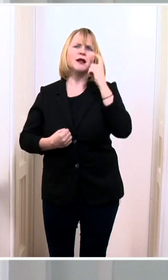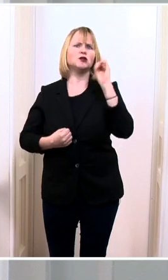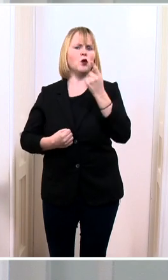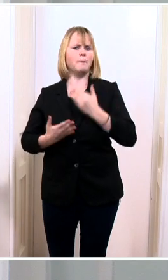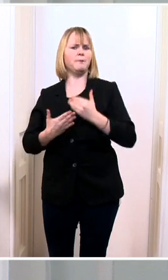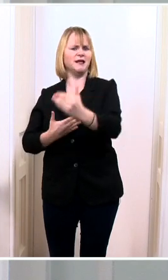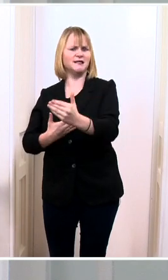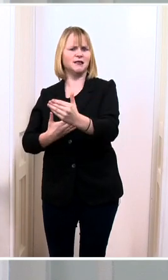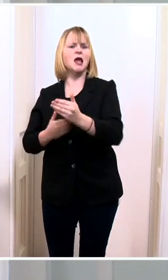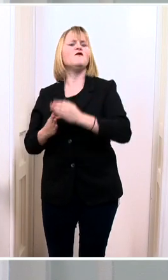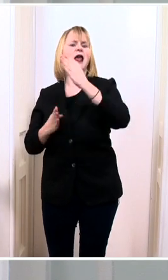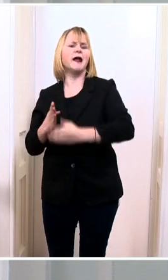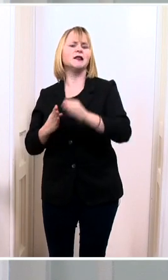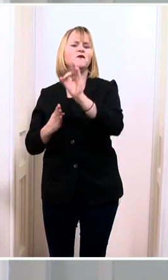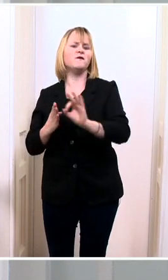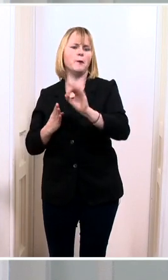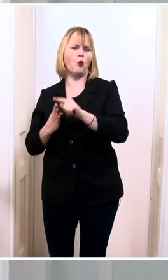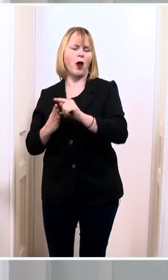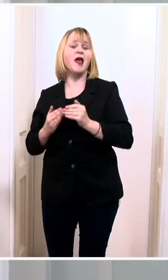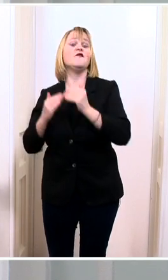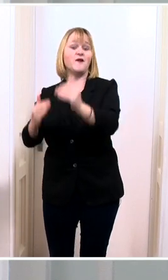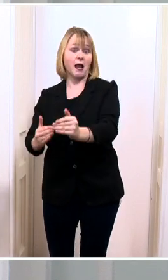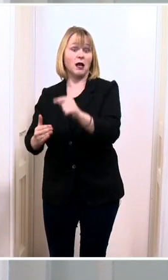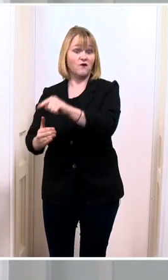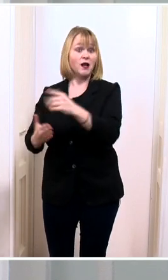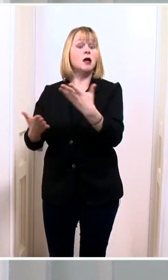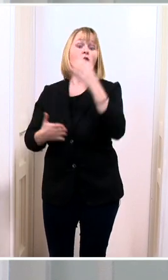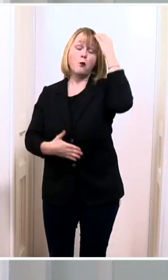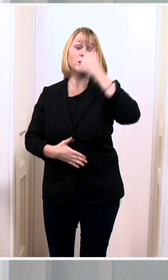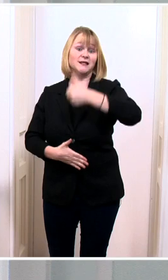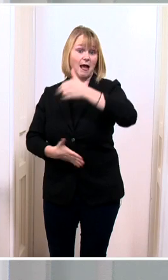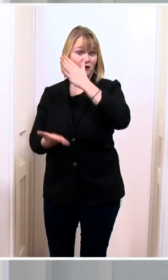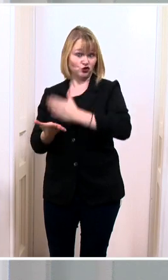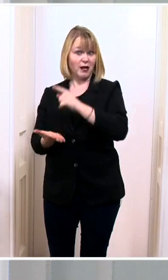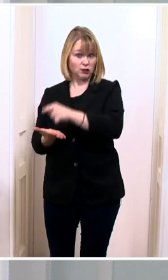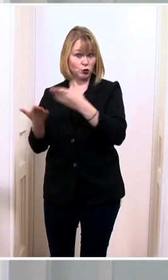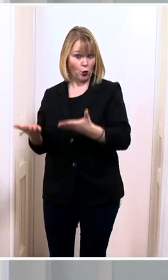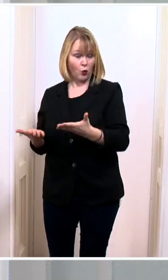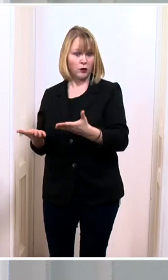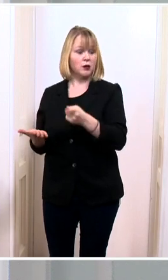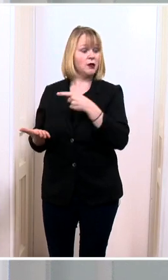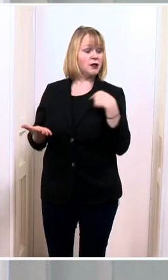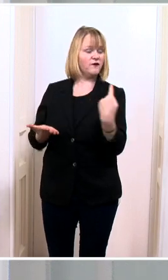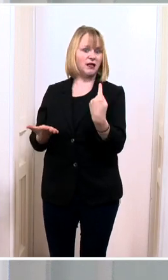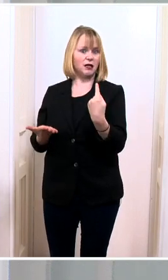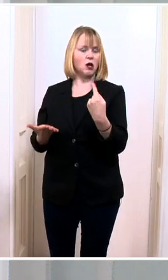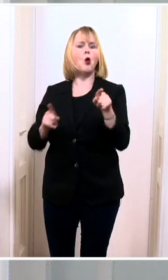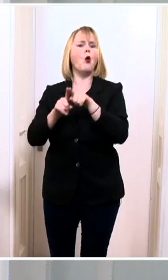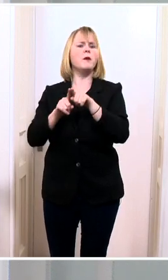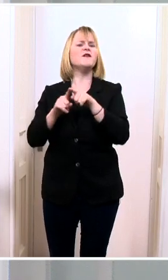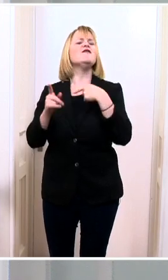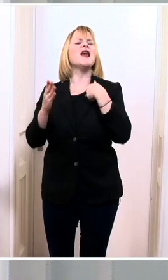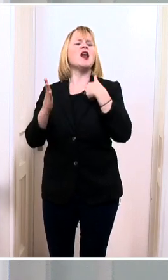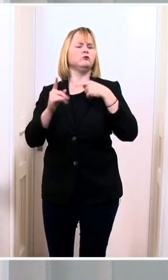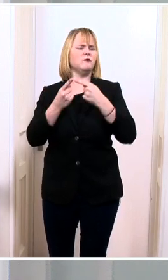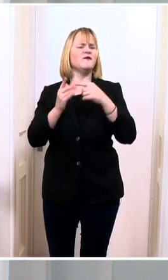Sollte der Bundesrat eine solche Verlängerung beschließen, würden wir um ein Regelungsgefälle zur Schweiz zu verhindern,